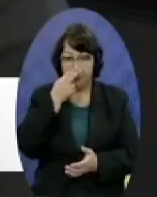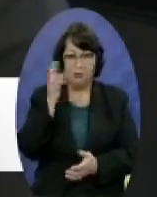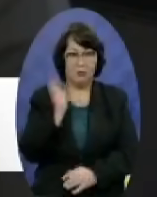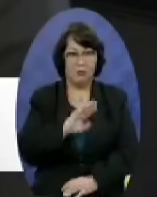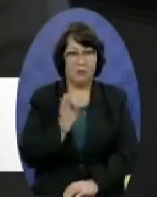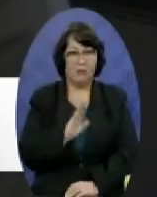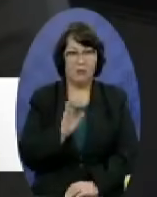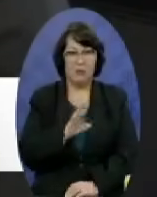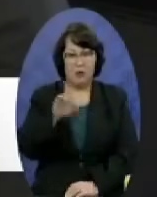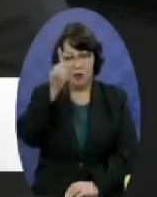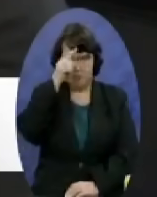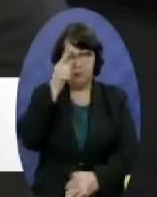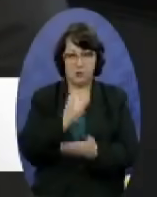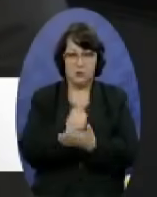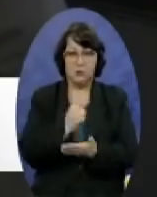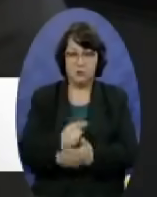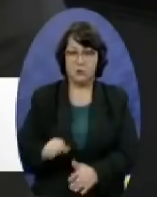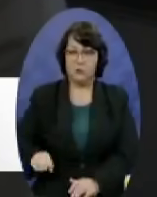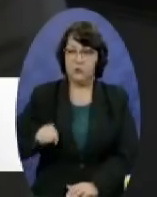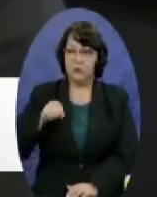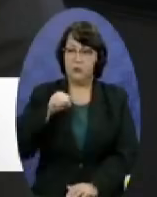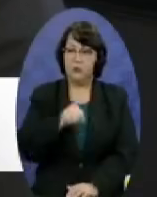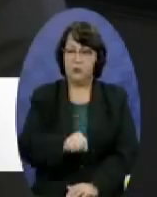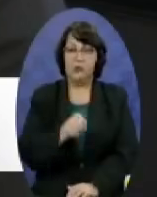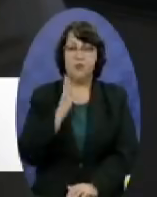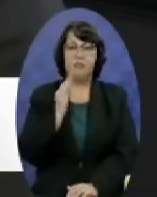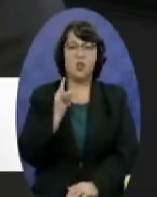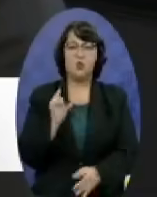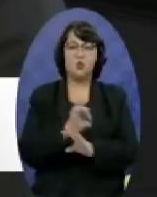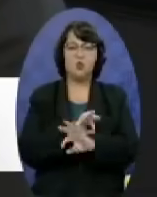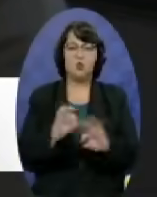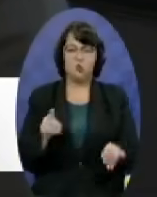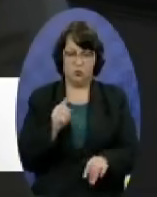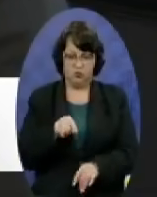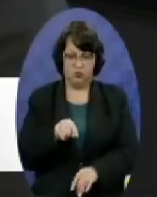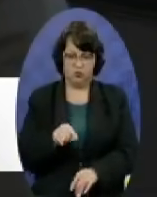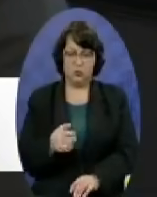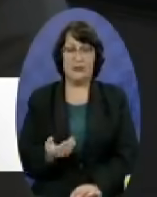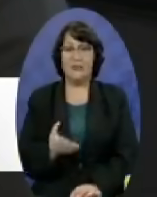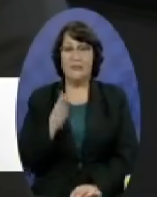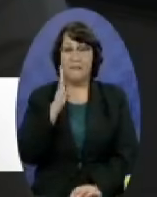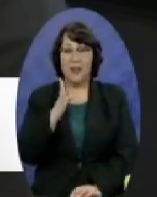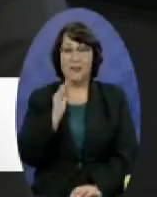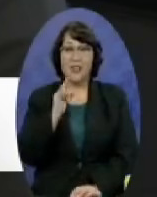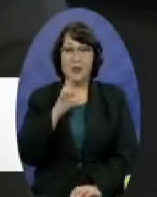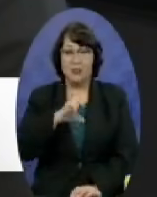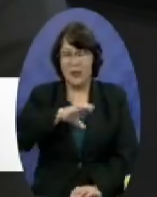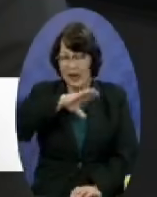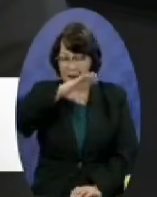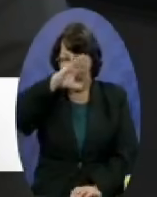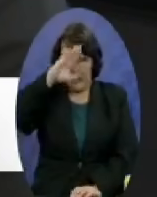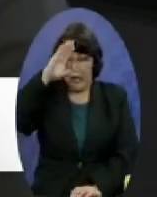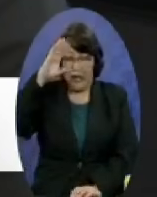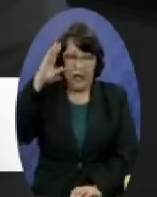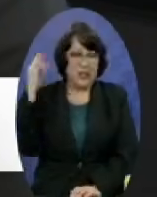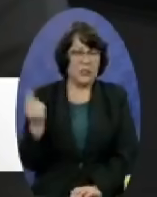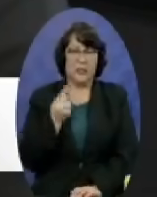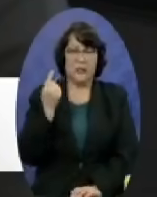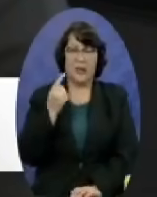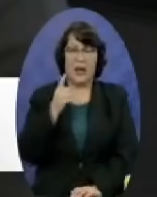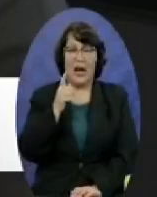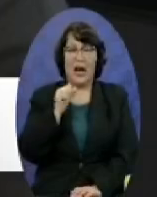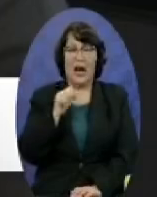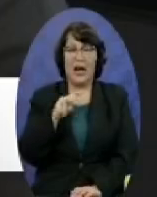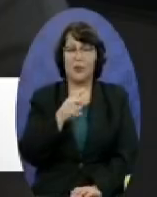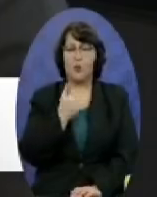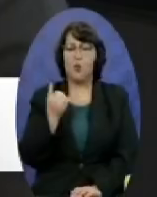эмчлэх шаардлагатай. За тэгээд Б хүрээний вирусын онцлог нь болохоор одоо өндөр халуурна. Тэгээд айгүй удаан